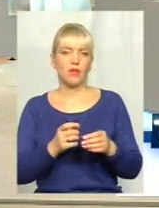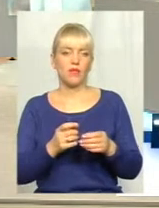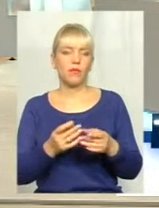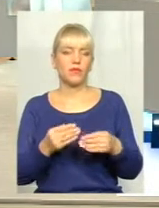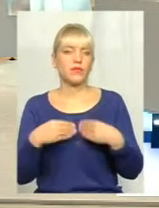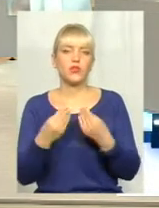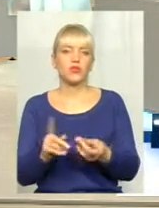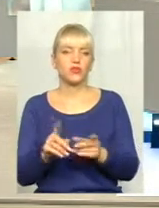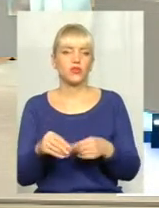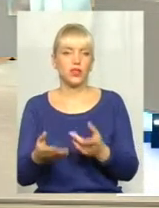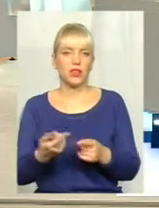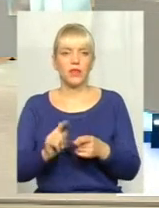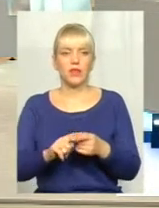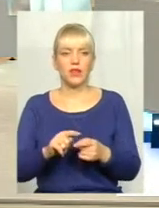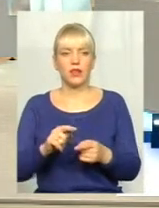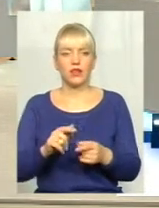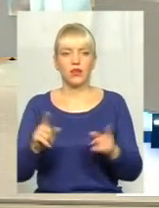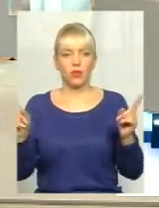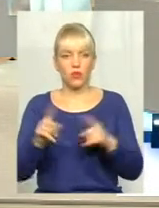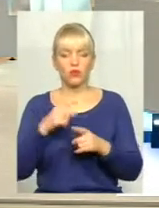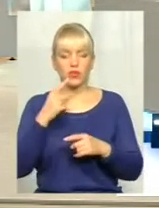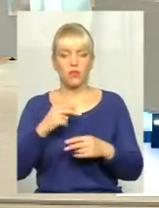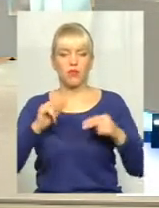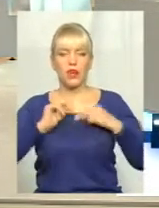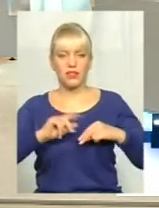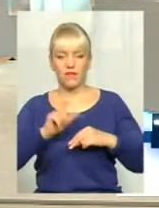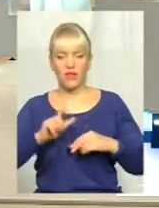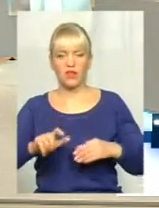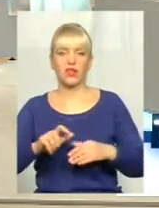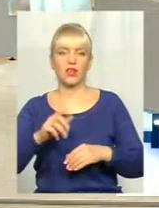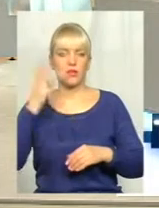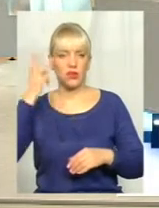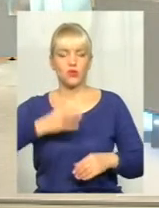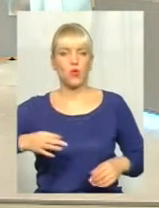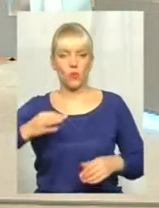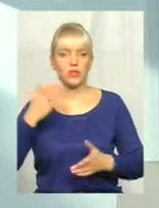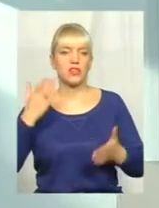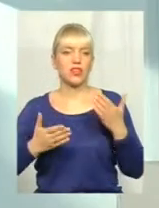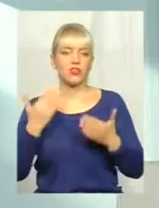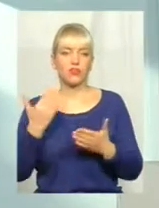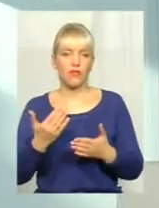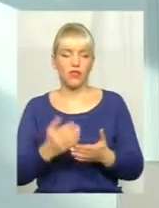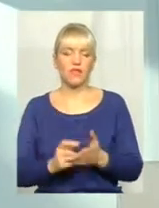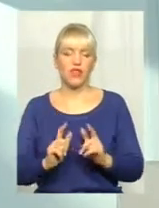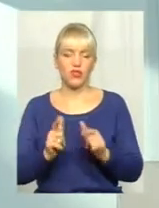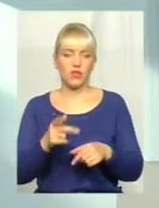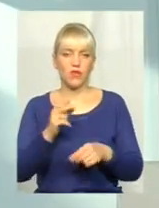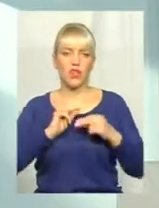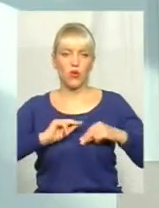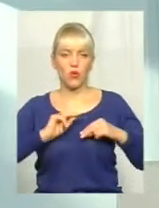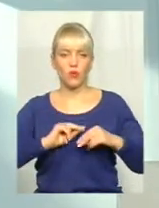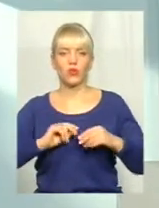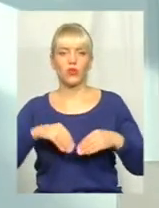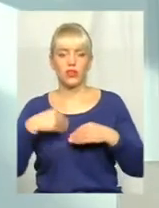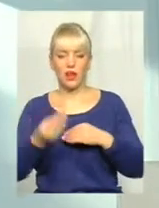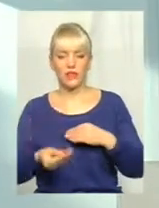Почнемо з того, коротко скажу, що шановні працівники і мешканці Хмельницької області, якщо ви влаштовуєтесь на роботодавця, навіть